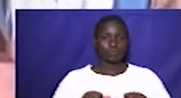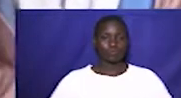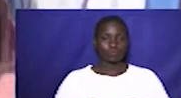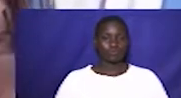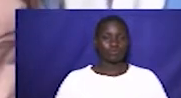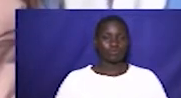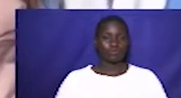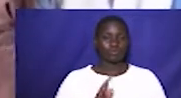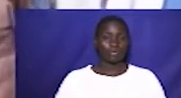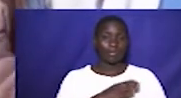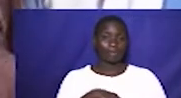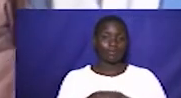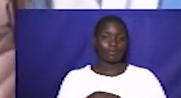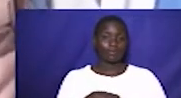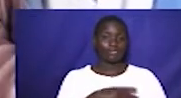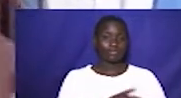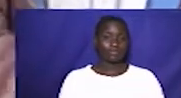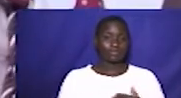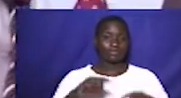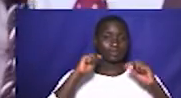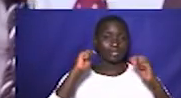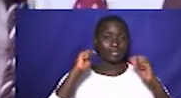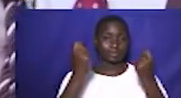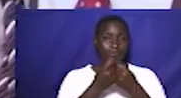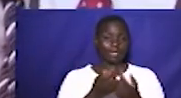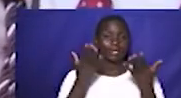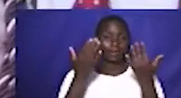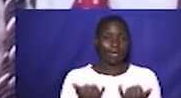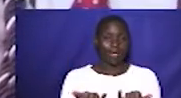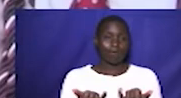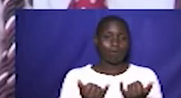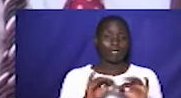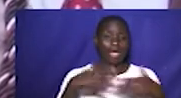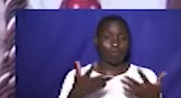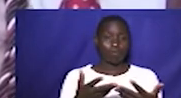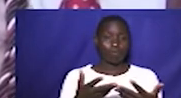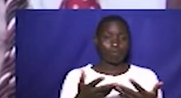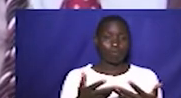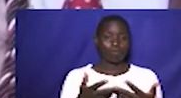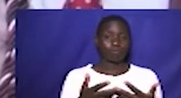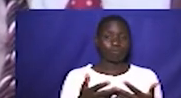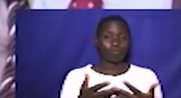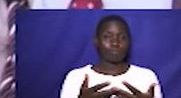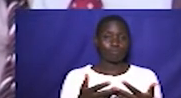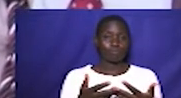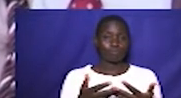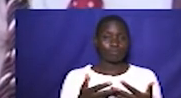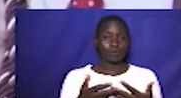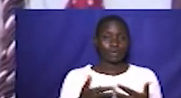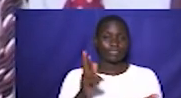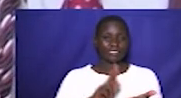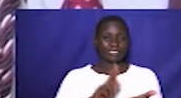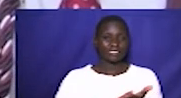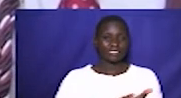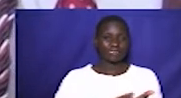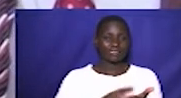tabia katika jamii sasa zile changamoto ambazo zinahusiana na wanaume na